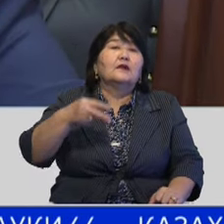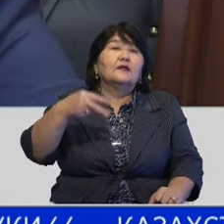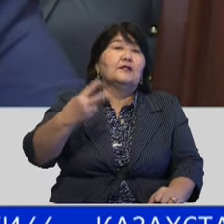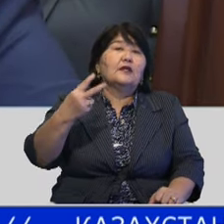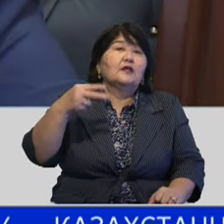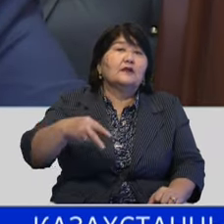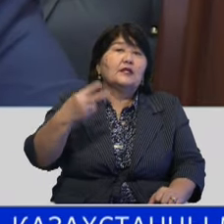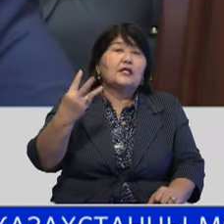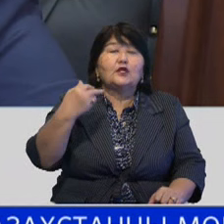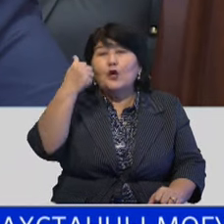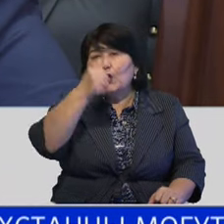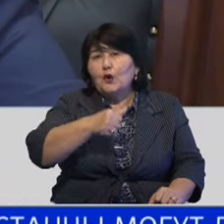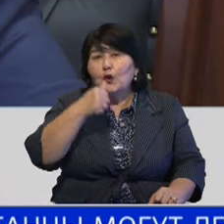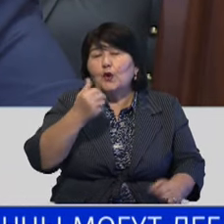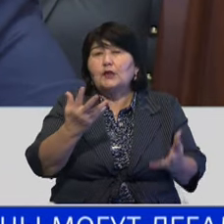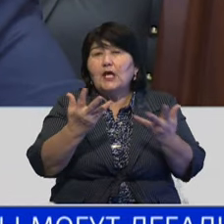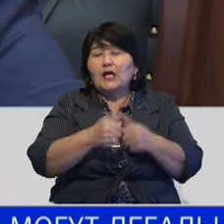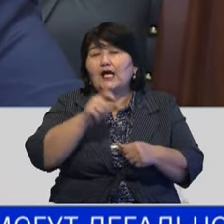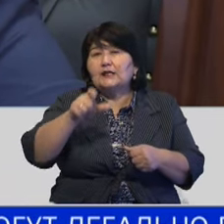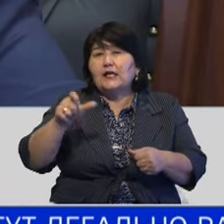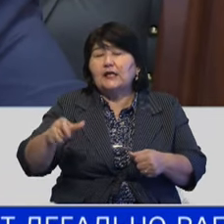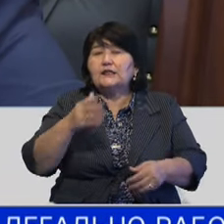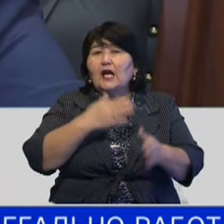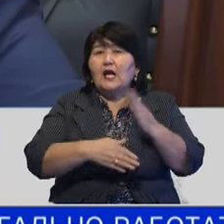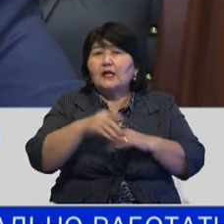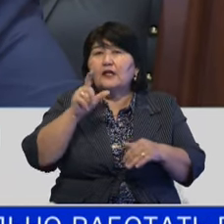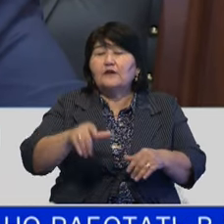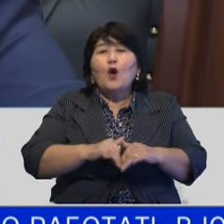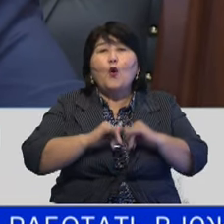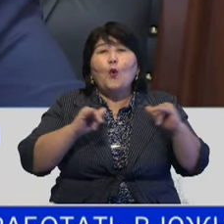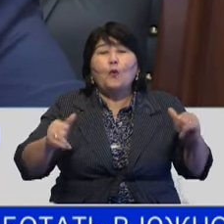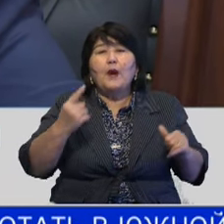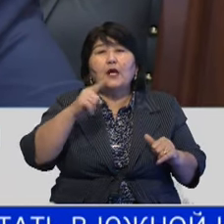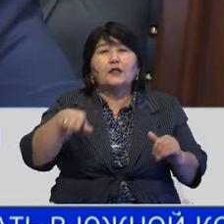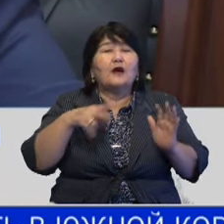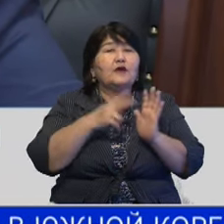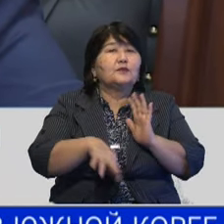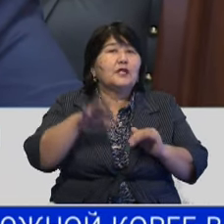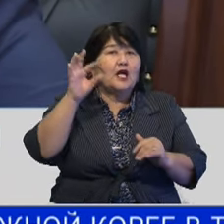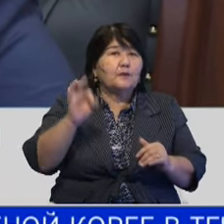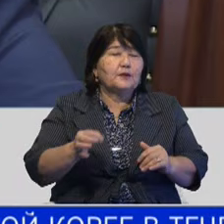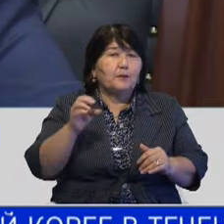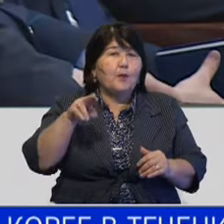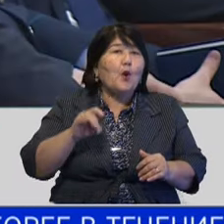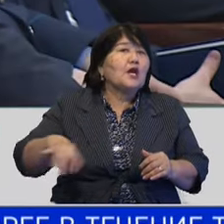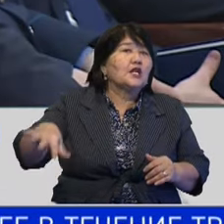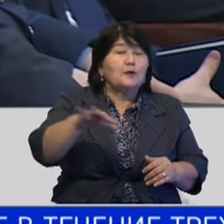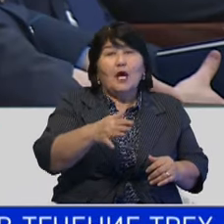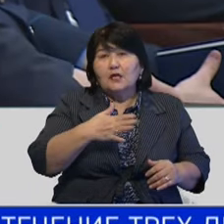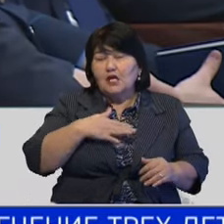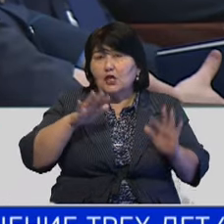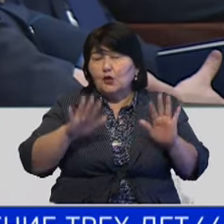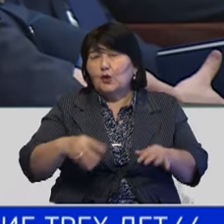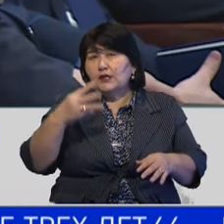господдержки количество граждан с ограниченными возможностями увеличилось на по республике в нашем